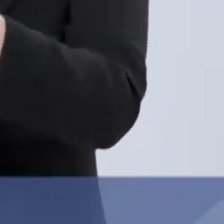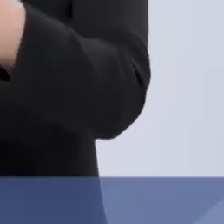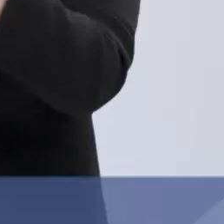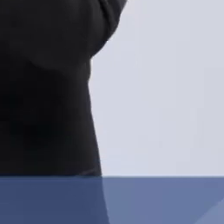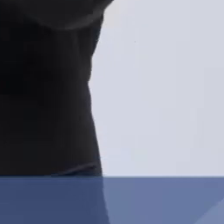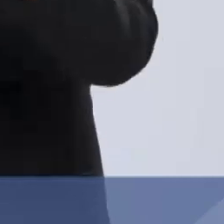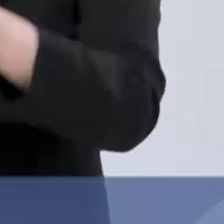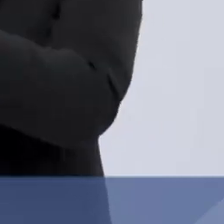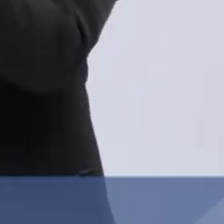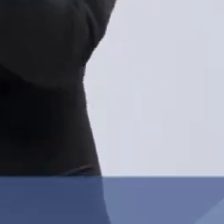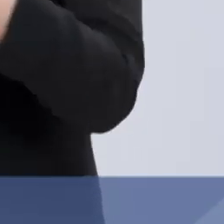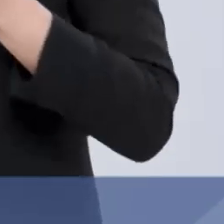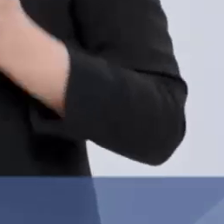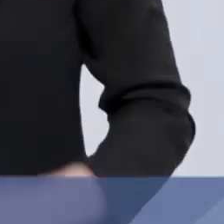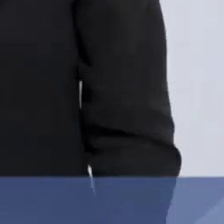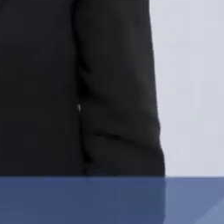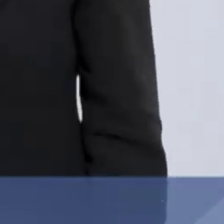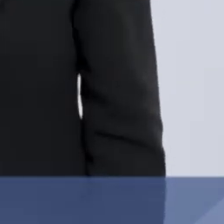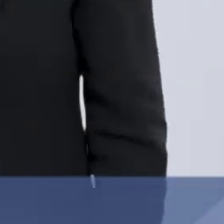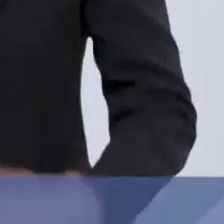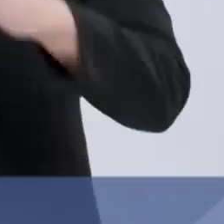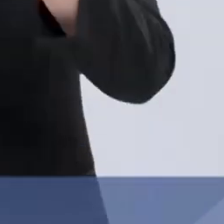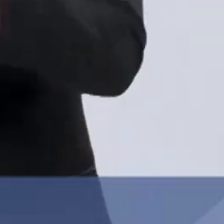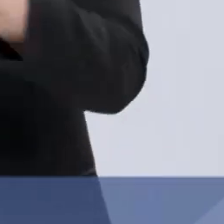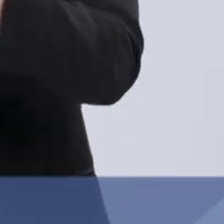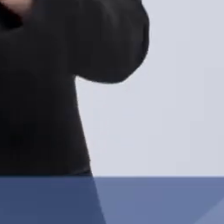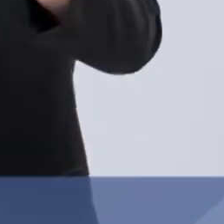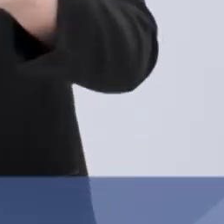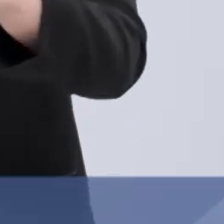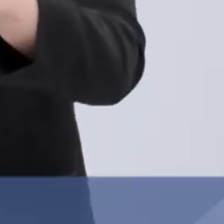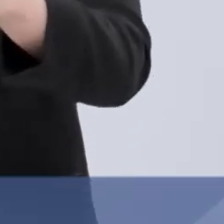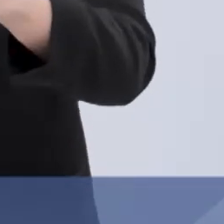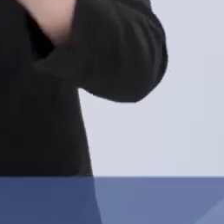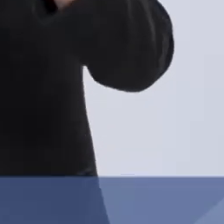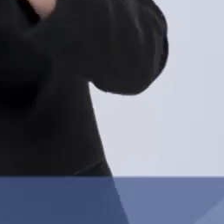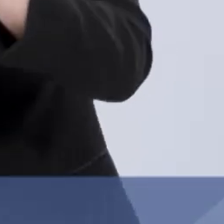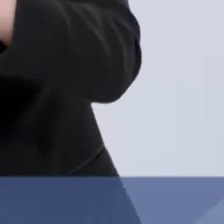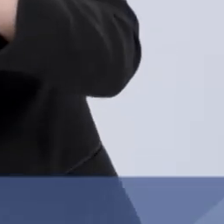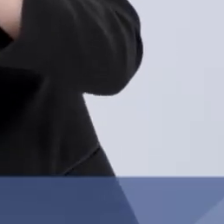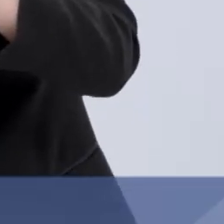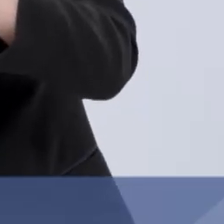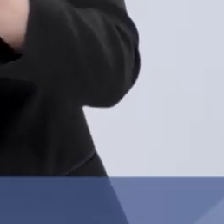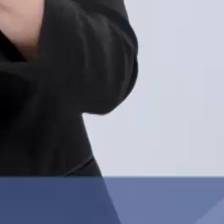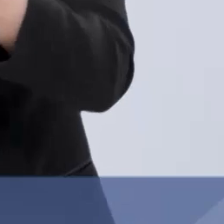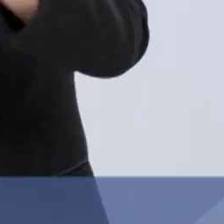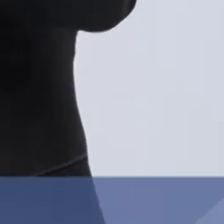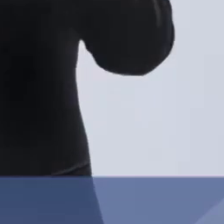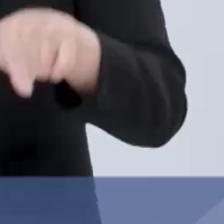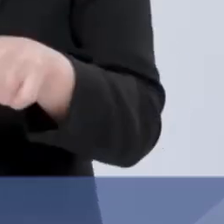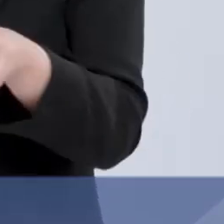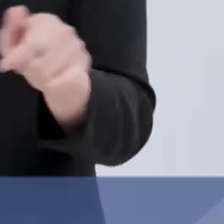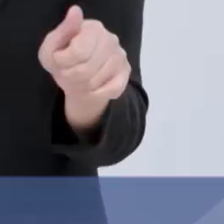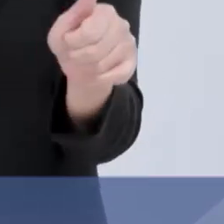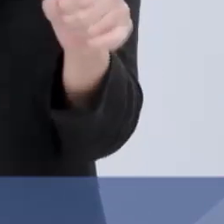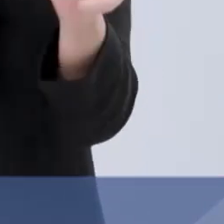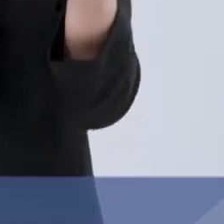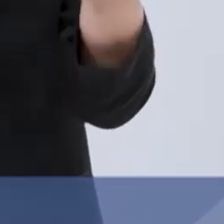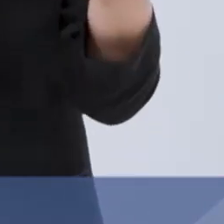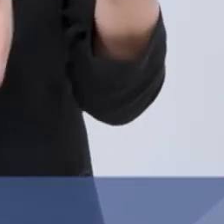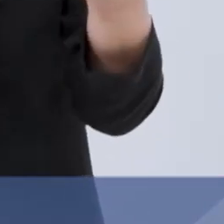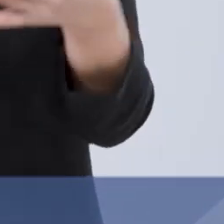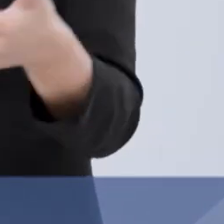추가로 받습니다. 관내 선거인의 경우에는 기표소에 들어가 투표용지에 한 명의 후보자를